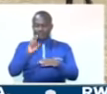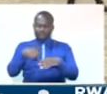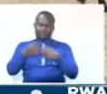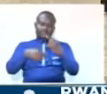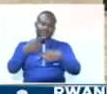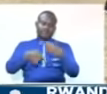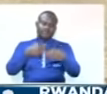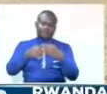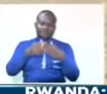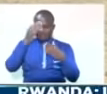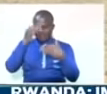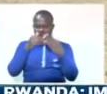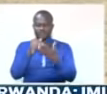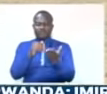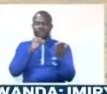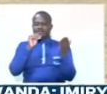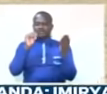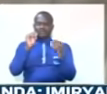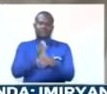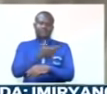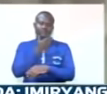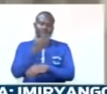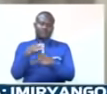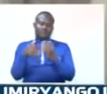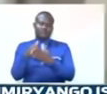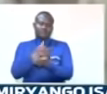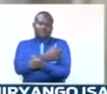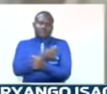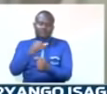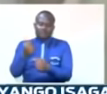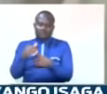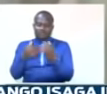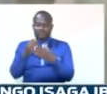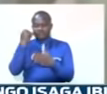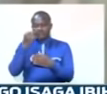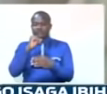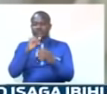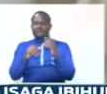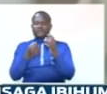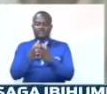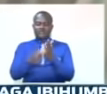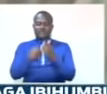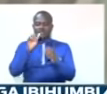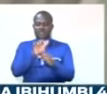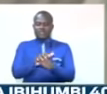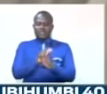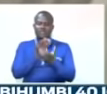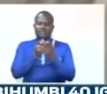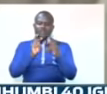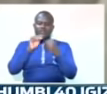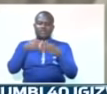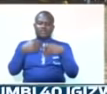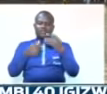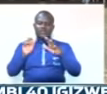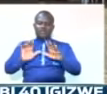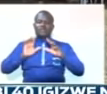gukomeza kuko kwikinza ntabwo bivanaho kuba wakwandura cyangwa kuba wakwanduza abandi nubwo wenda bitakuzahaza turasaba abaturage gukomeza